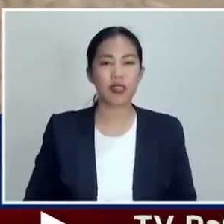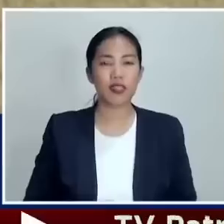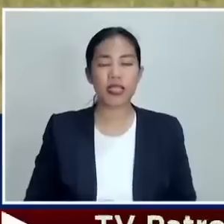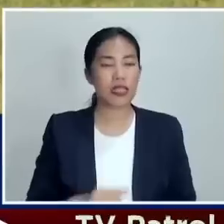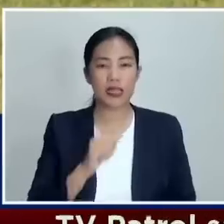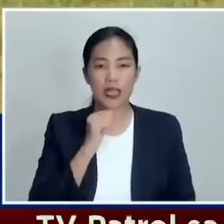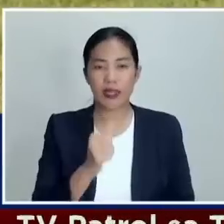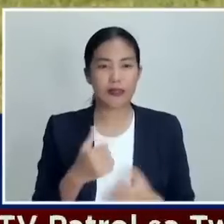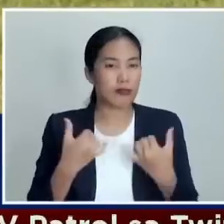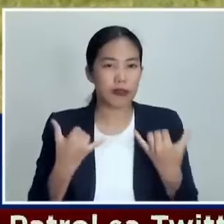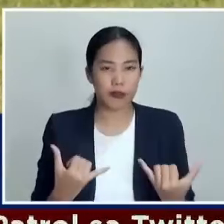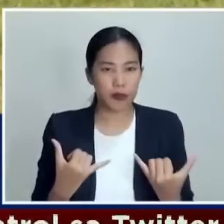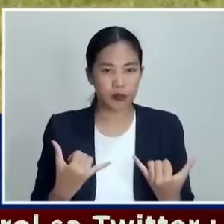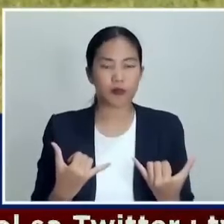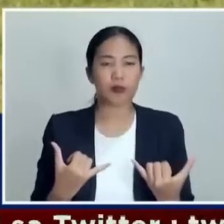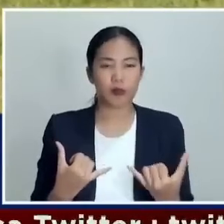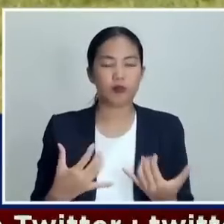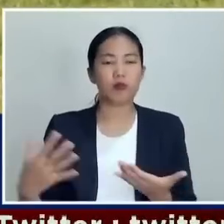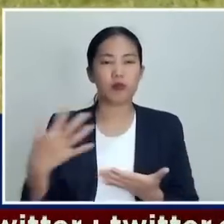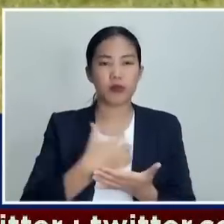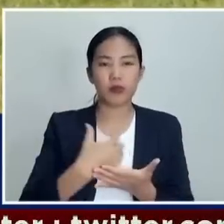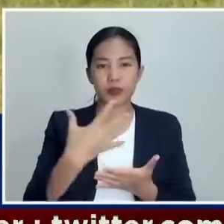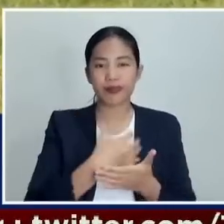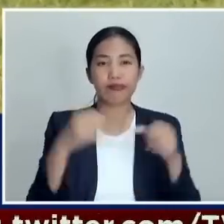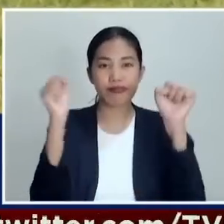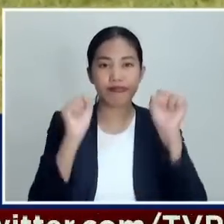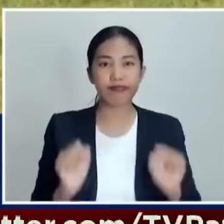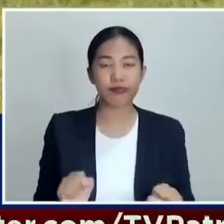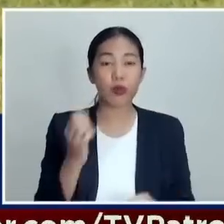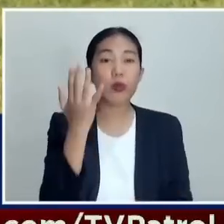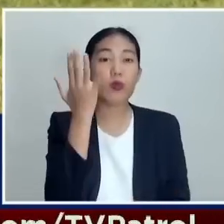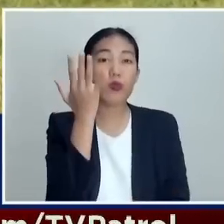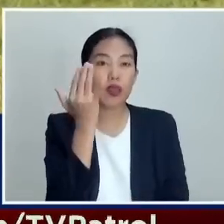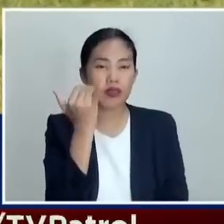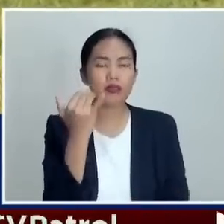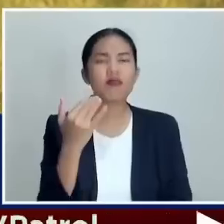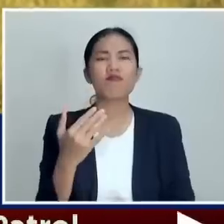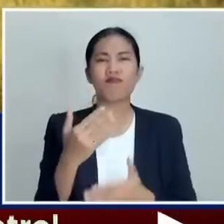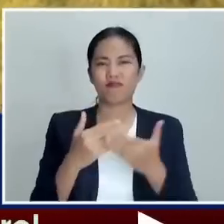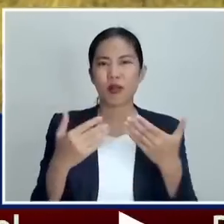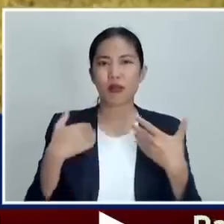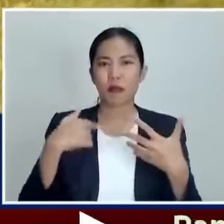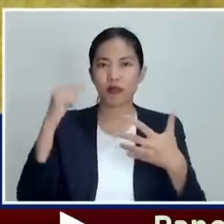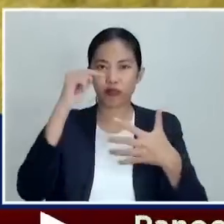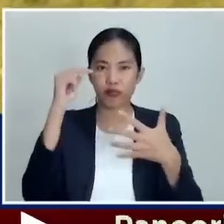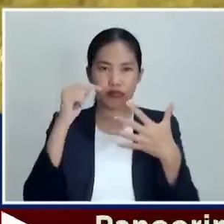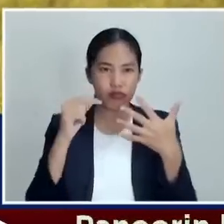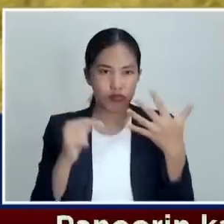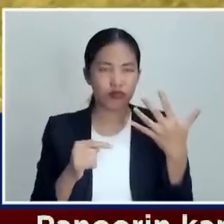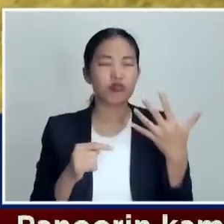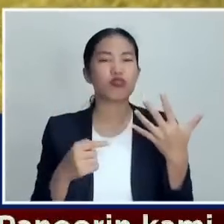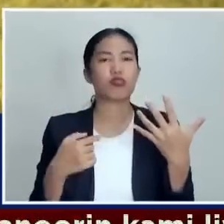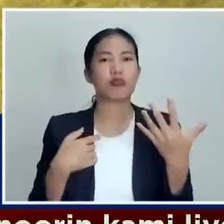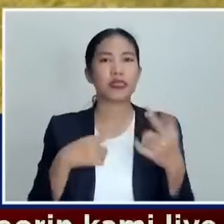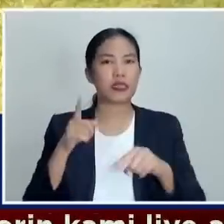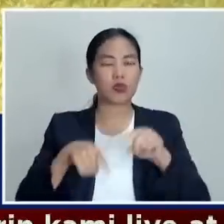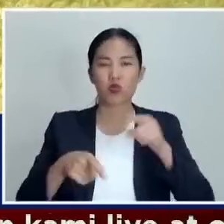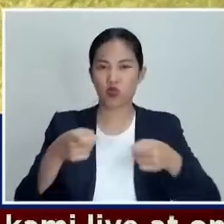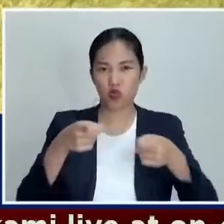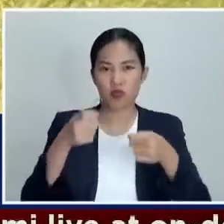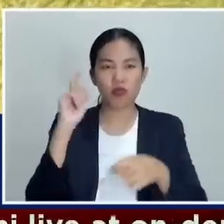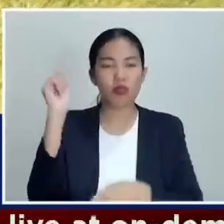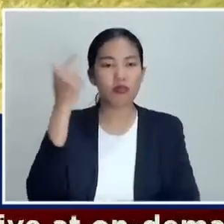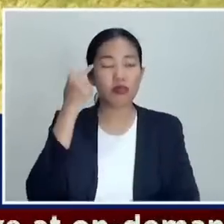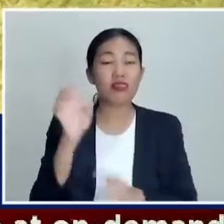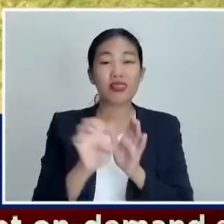season. May mga bagay kasing nakakaapekto na hindi kontrolado ng gobyerno, tulad ng presyo ng fertilizer